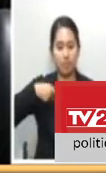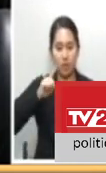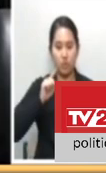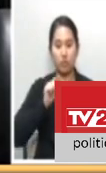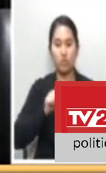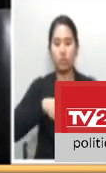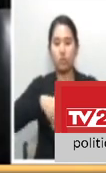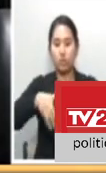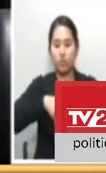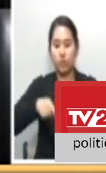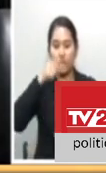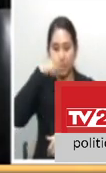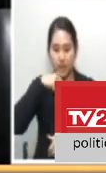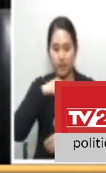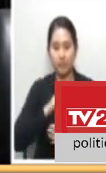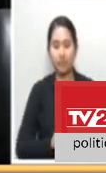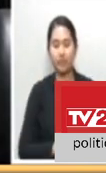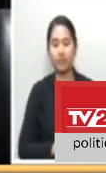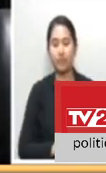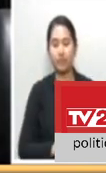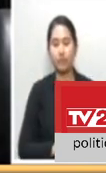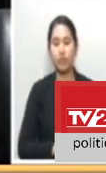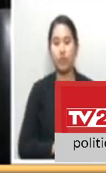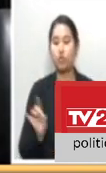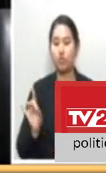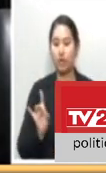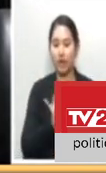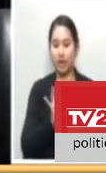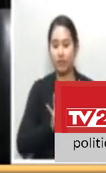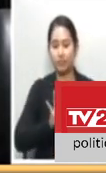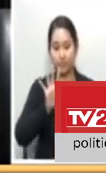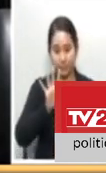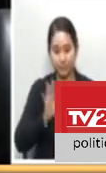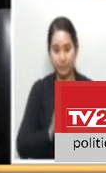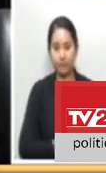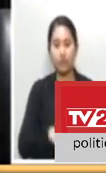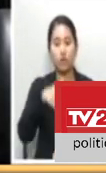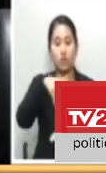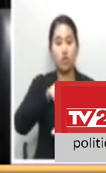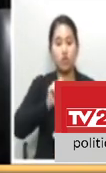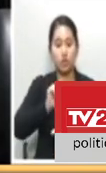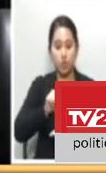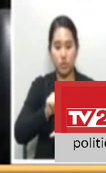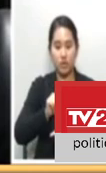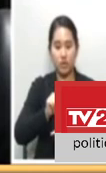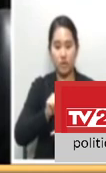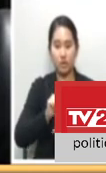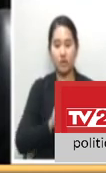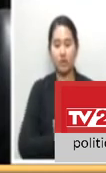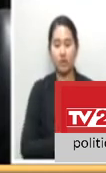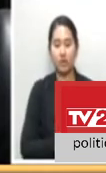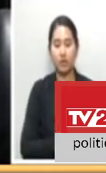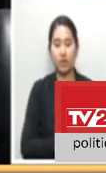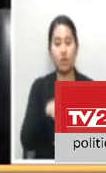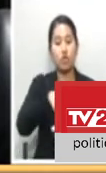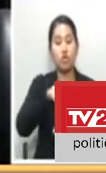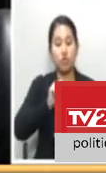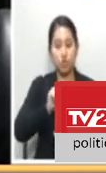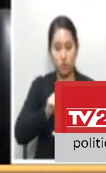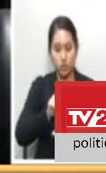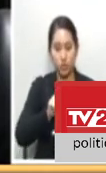ทศชาติและประชาชนข้อสุดท้ายครับท่านประธานศูนย์ดำรงธรรมที่รัฐบาลได้ตั้งขึ้น